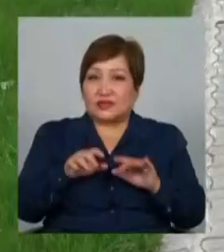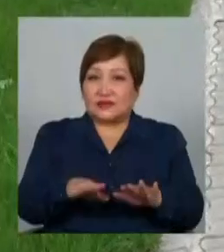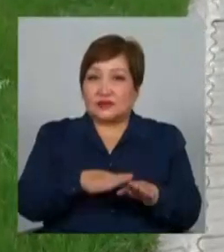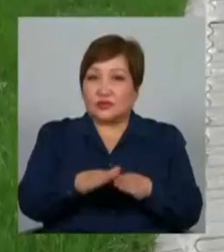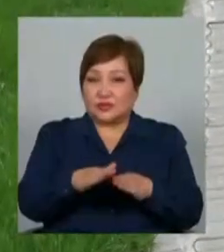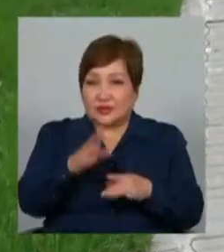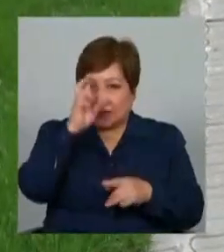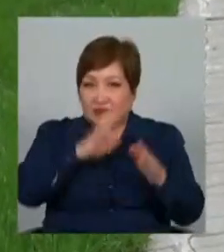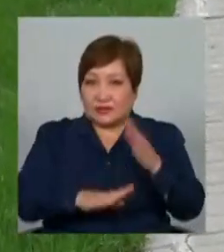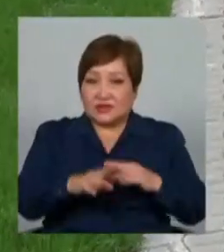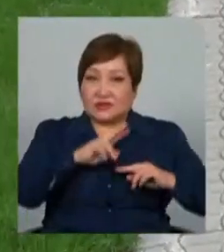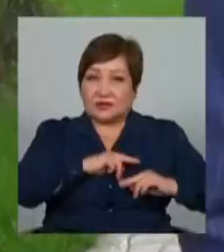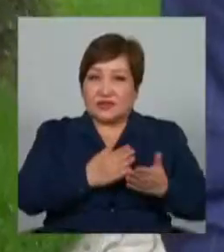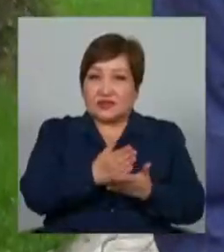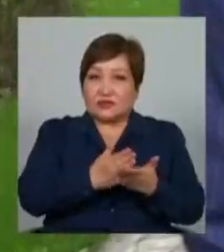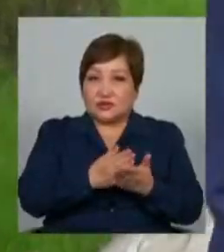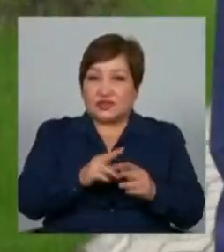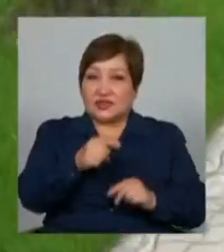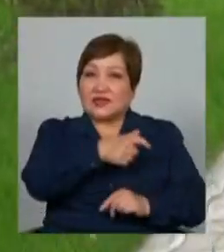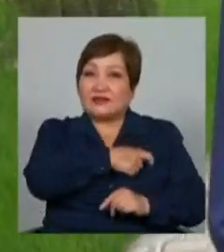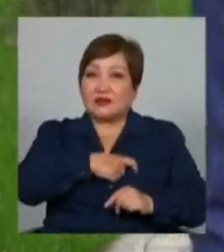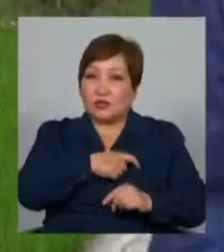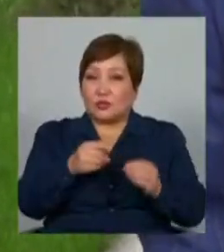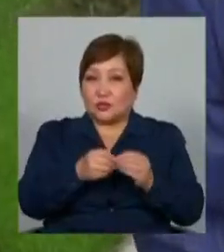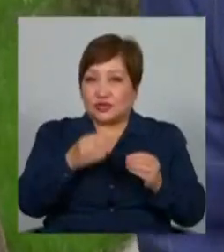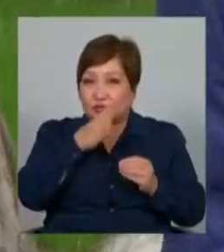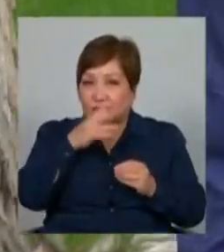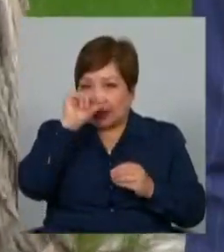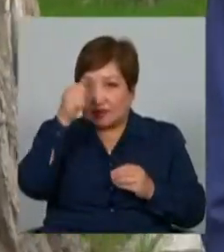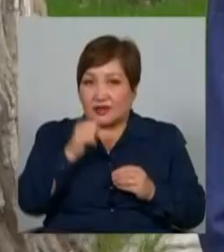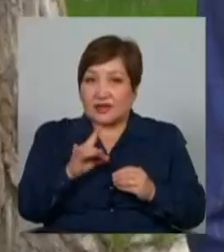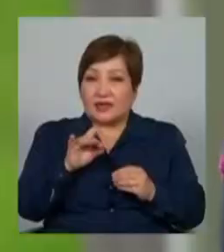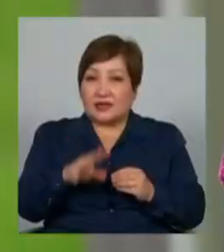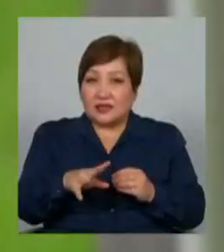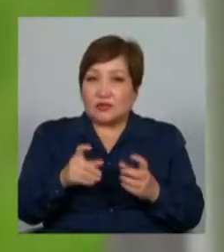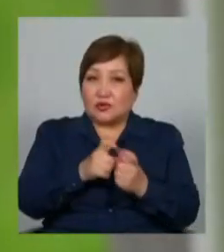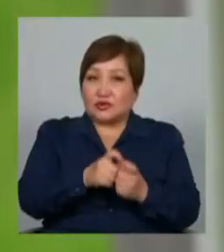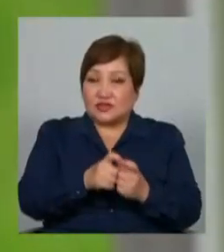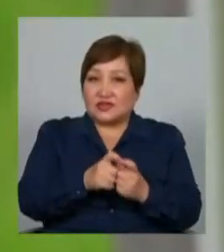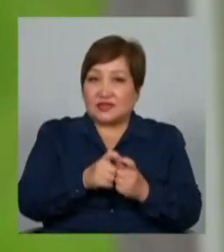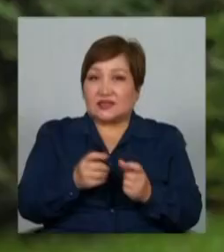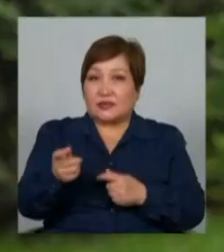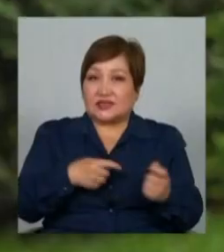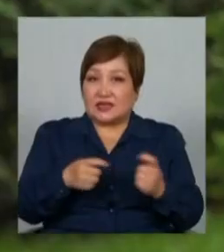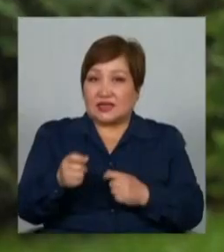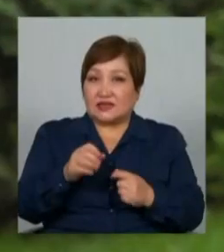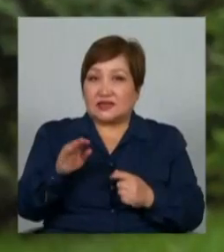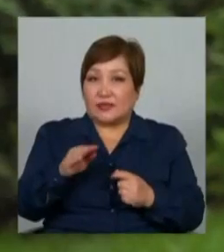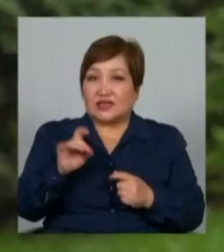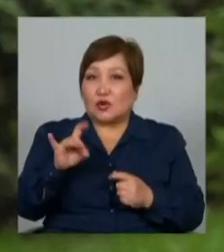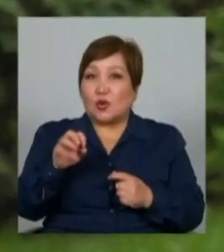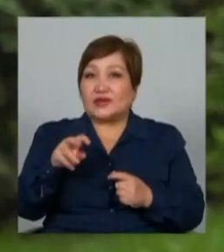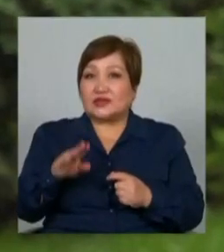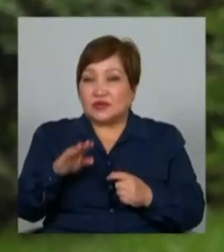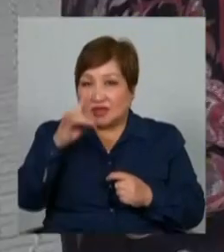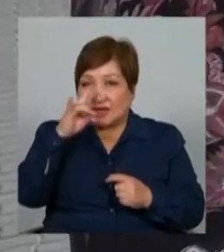Еліміздің еңбек сіңірген жаттықтырушысы 10 жыл бойына грек-рим күресінен Қазақстан ұлттық құрамасын басқарған Таңат Өмірзағұлы жақсылықтың қазақ халқы үшін